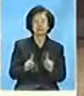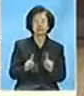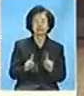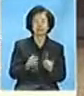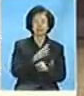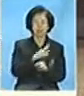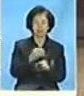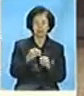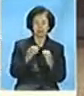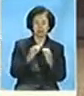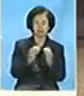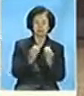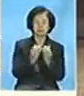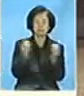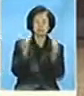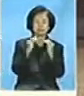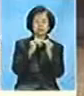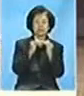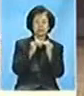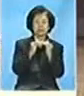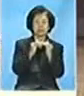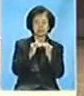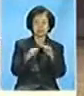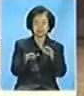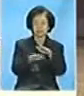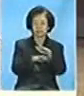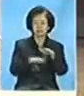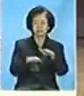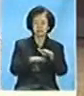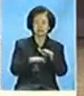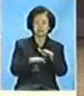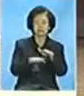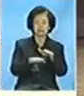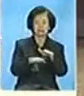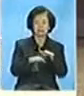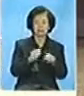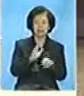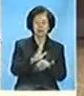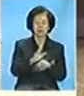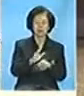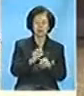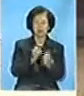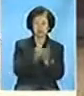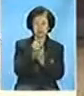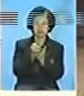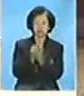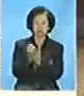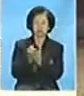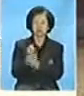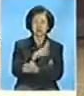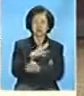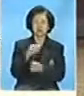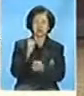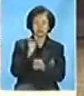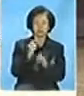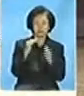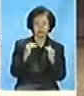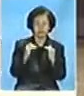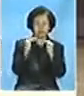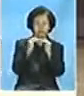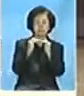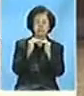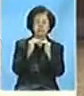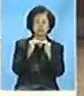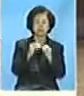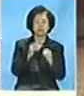ๆและรัฐธรรมนูญบนพื้นฐานของความถูกต้องและความเป็นธรรมเพื่